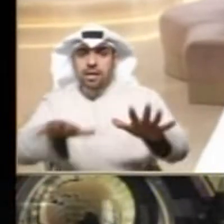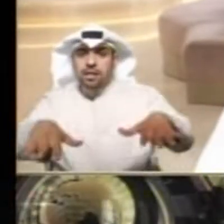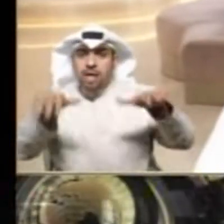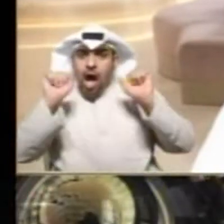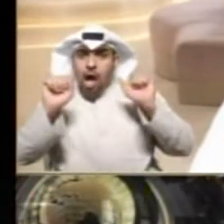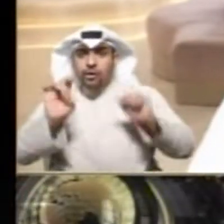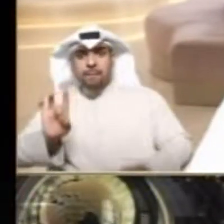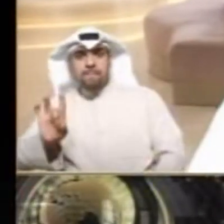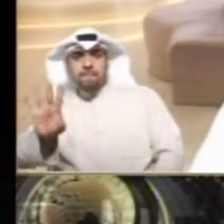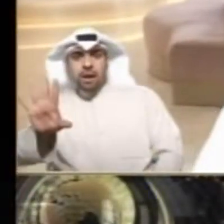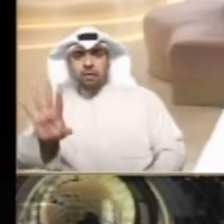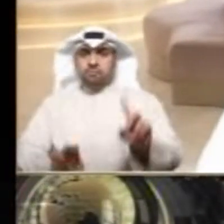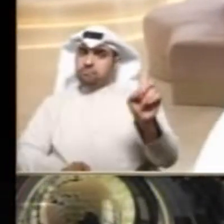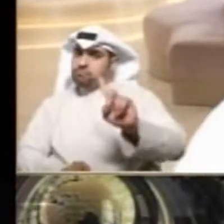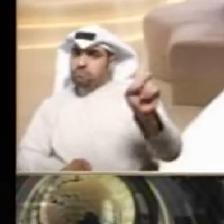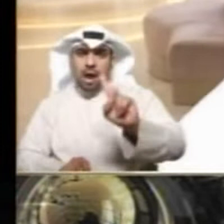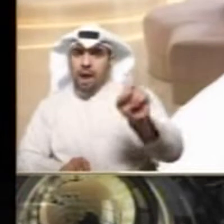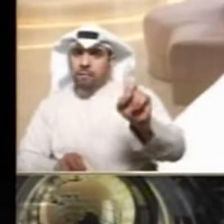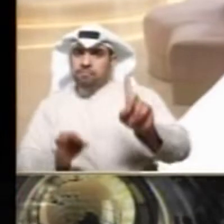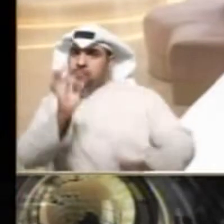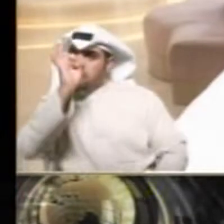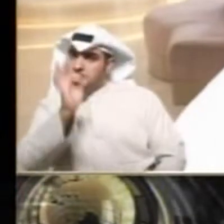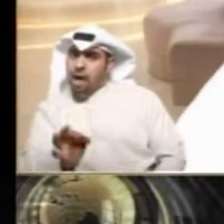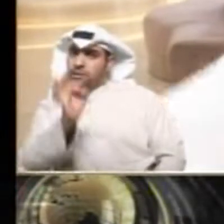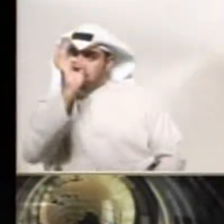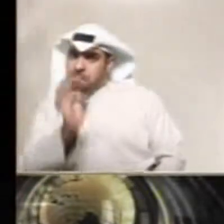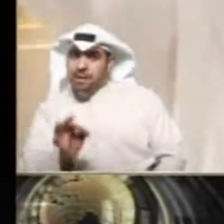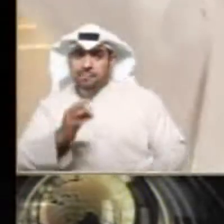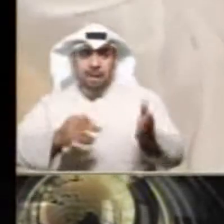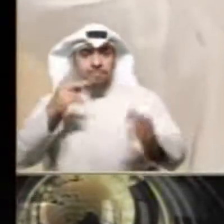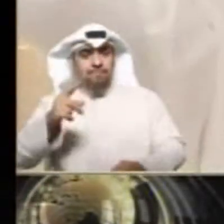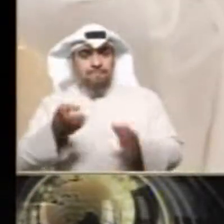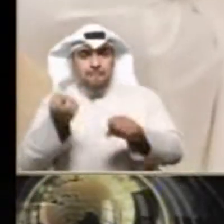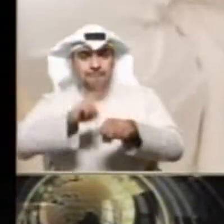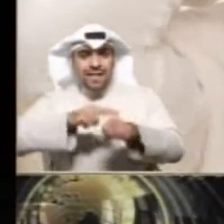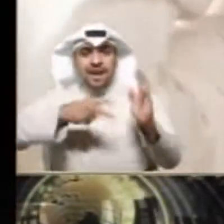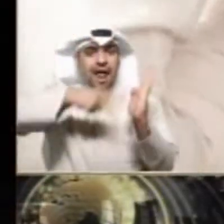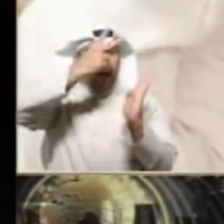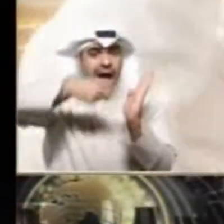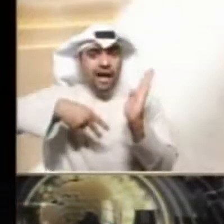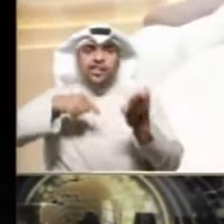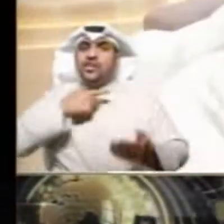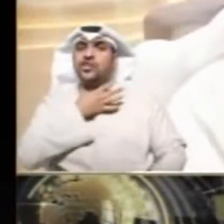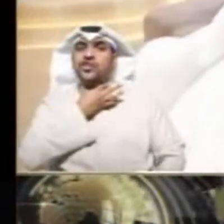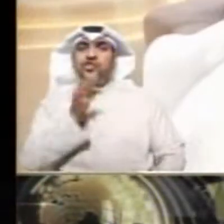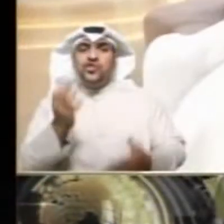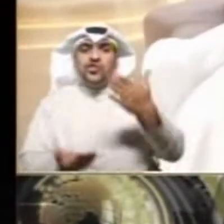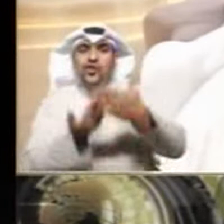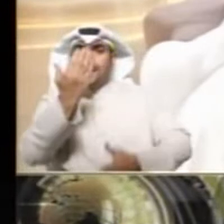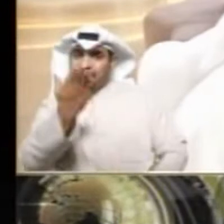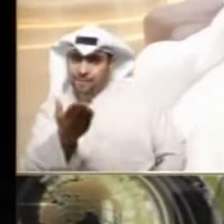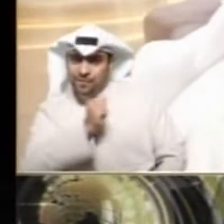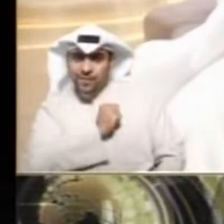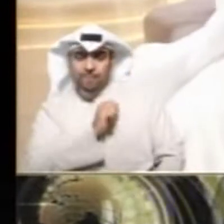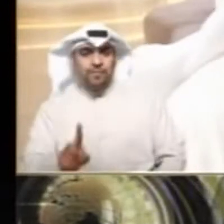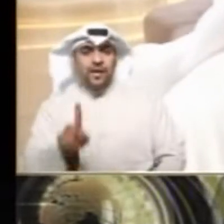للفصل أو عدم تجديد العقد حقه. هذا موجود وإن شاء الله سوف نواجهه